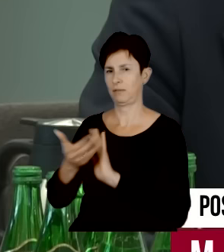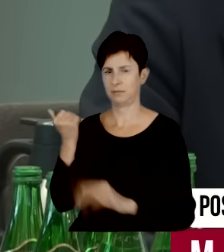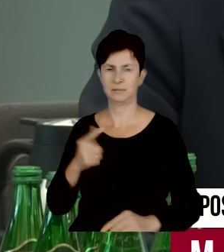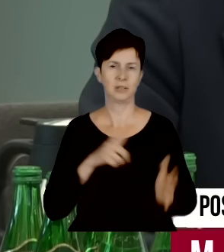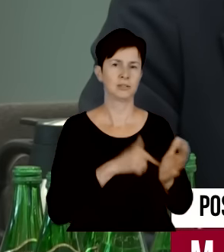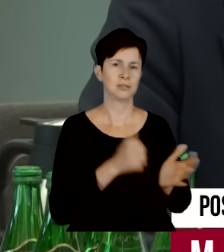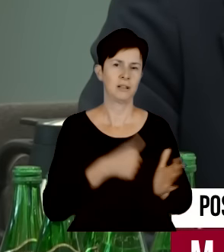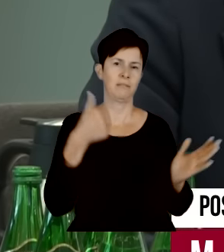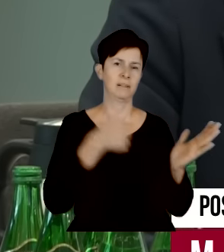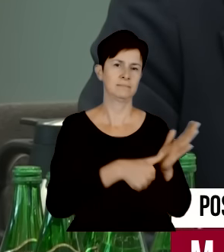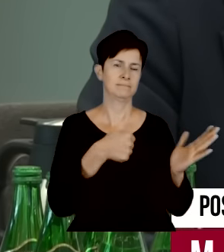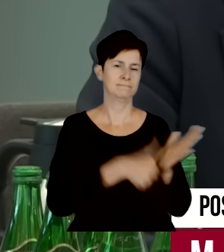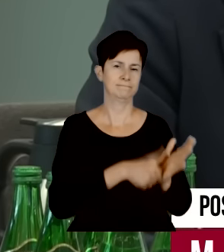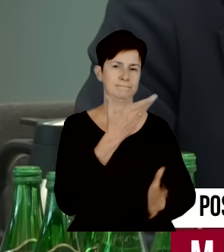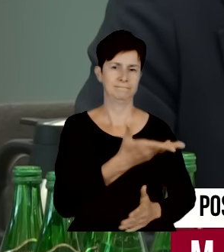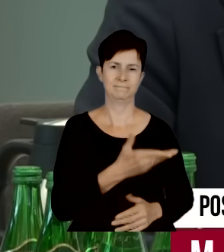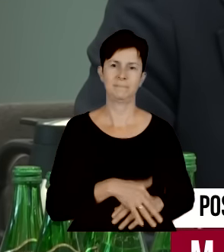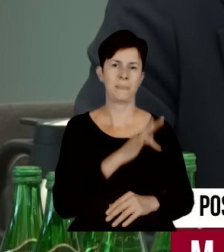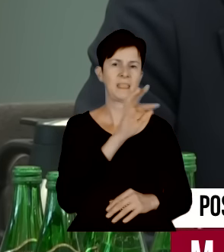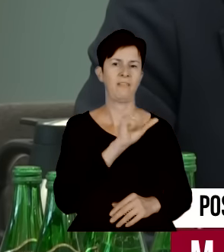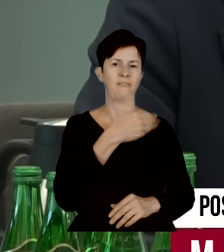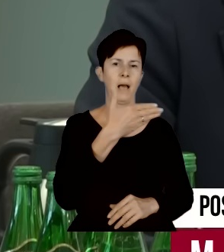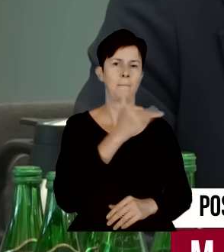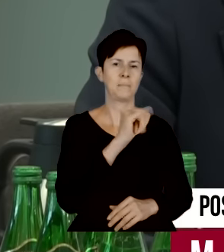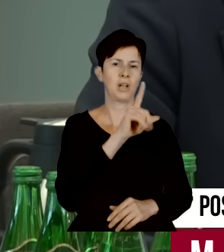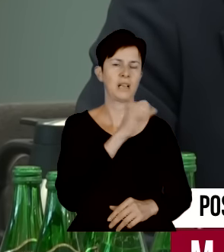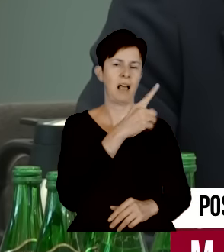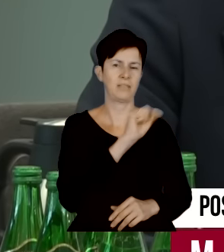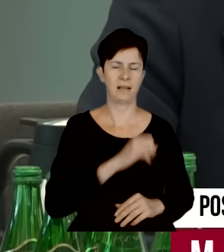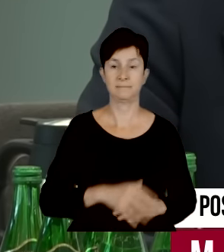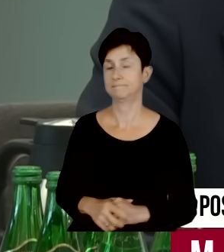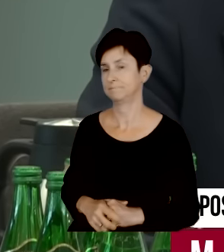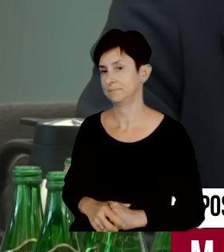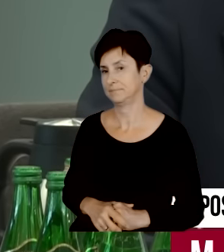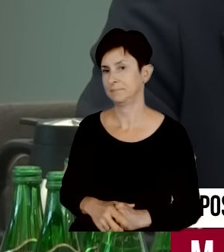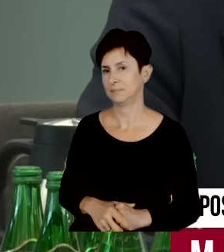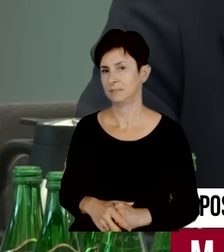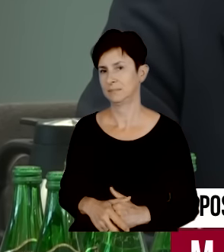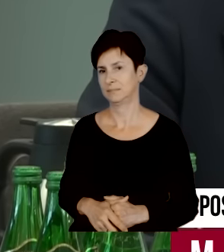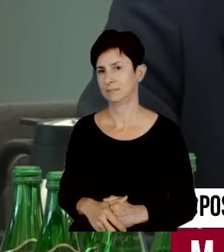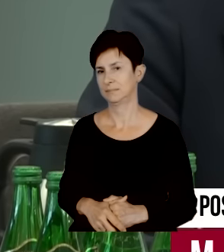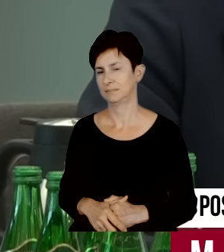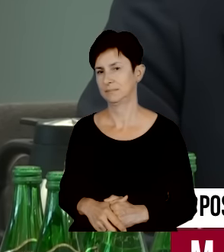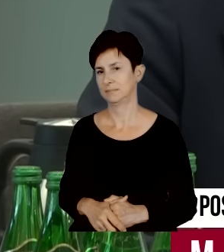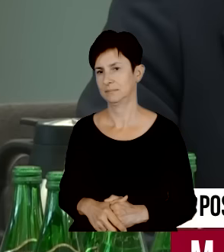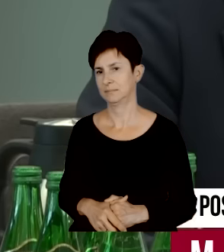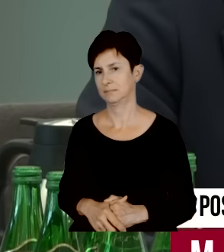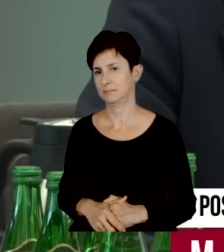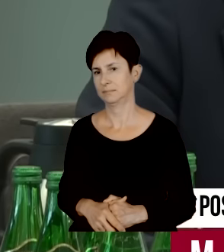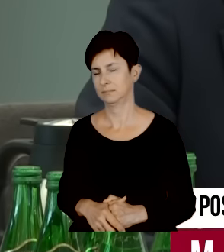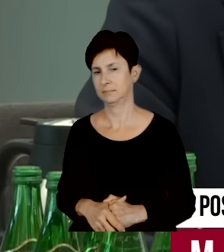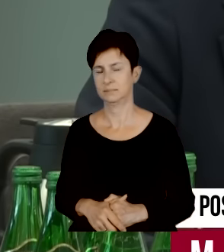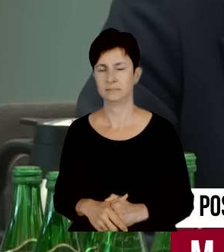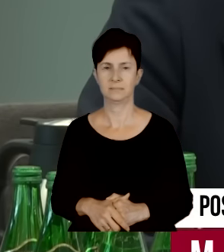pana Jońskiego nie pierwszy raz że tak powiem delikatnie wolę familiad niż film Kłamczucha